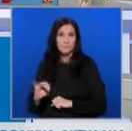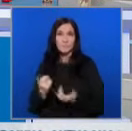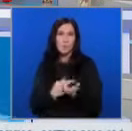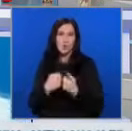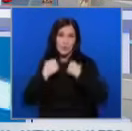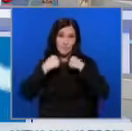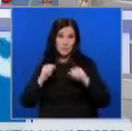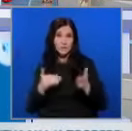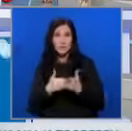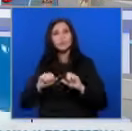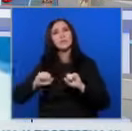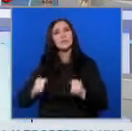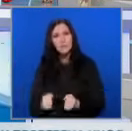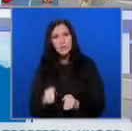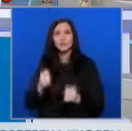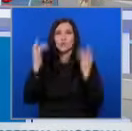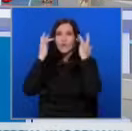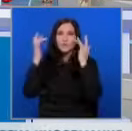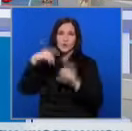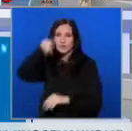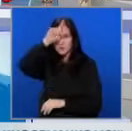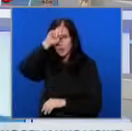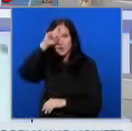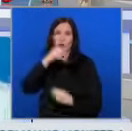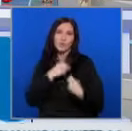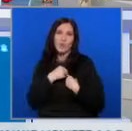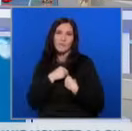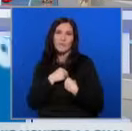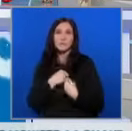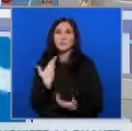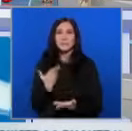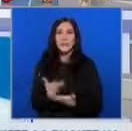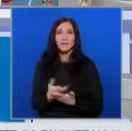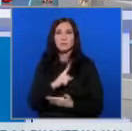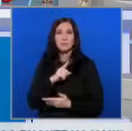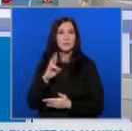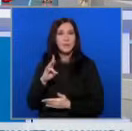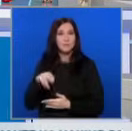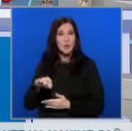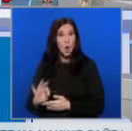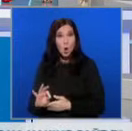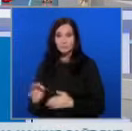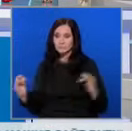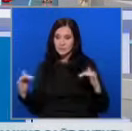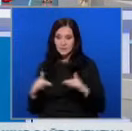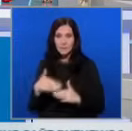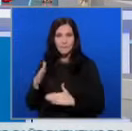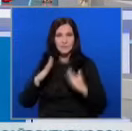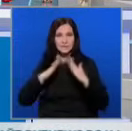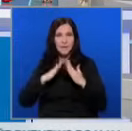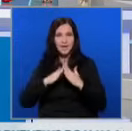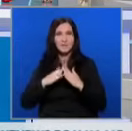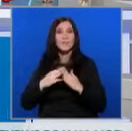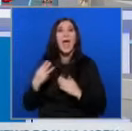Пореден протест срещу насилието над животни в София. Доброволци и представители на неправителствени организации се събраха пред сградата